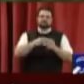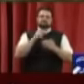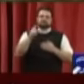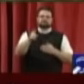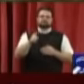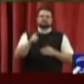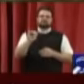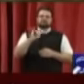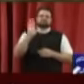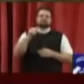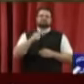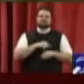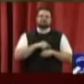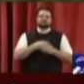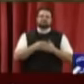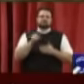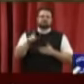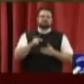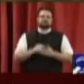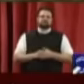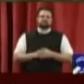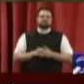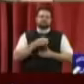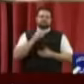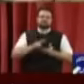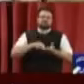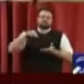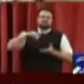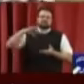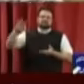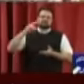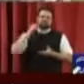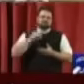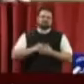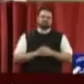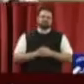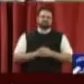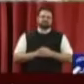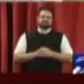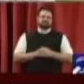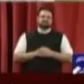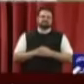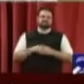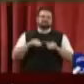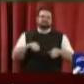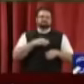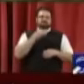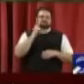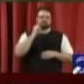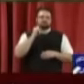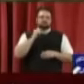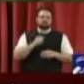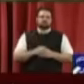eu în locul toată? Eu mă ridic și plec, deci te lasă aici singură. Noi, Mica, eu le spun și lor să fac același lucru. Deci,